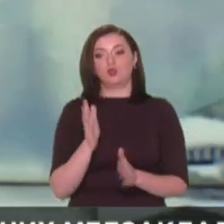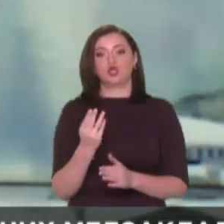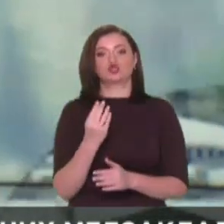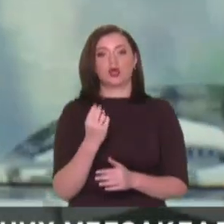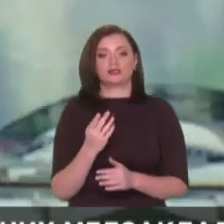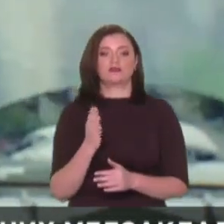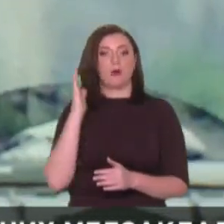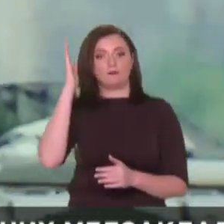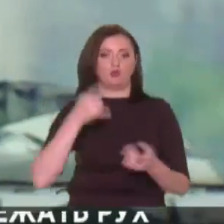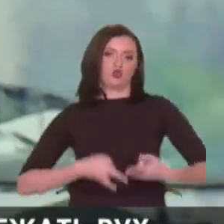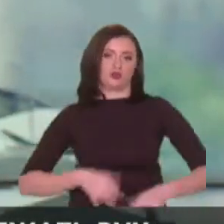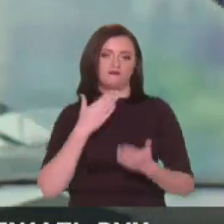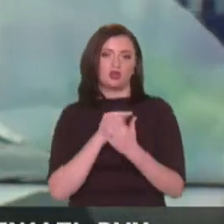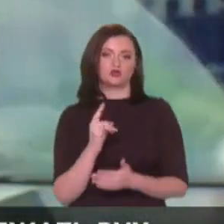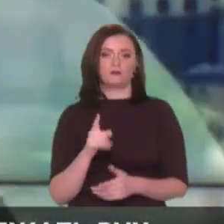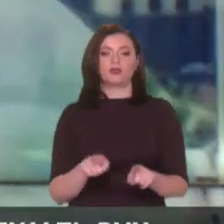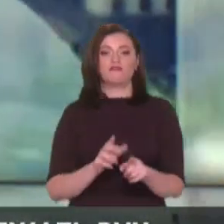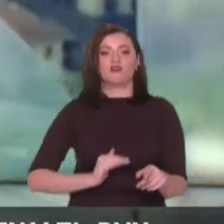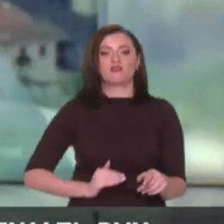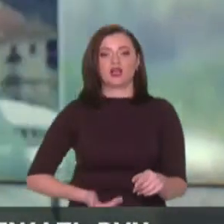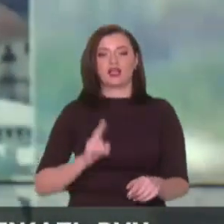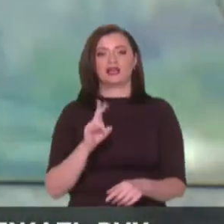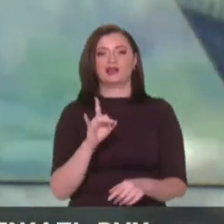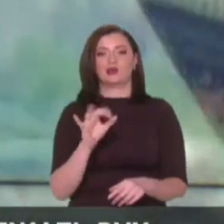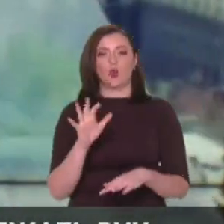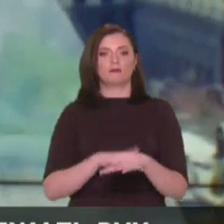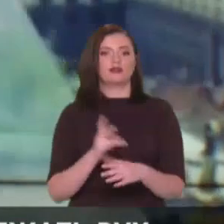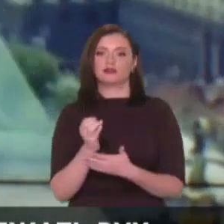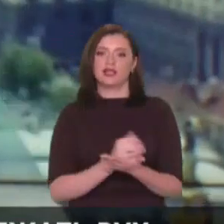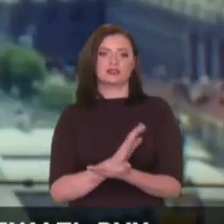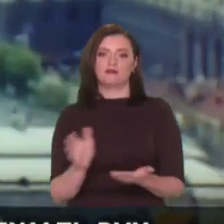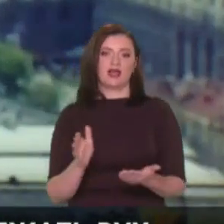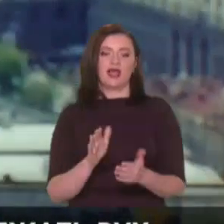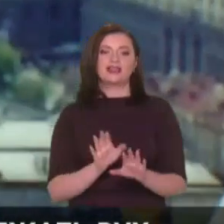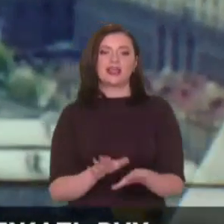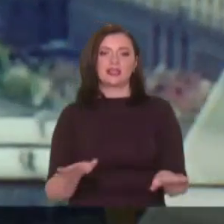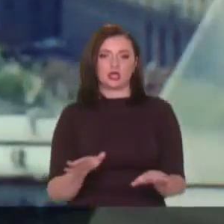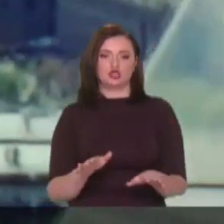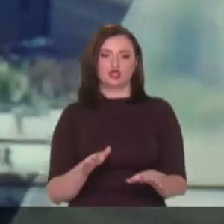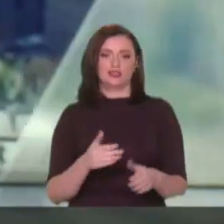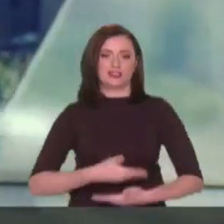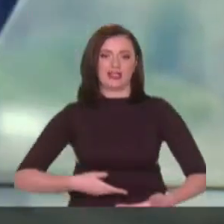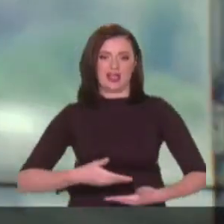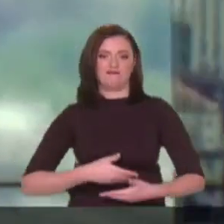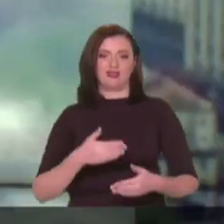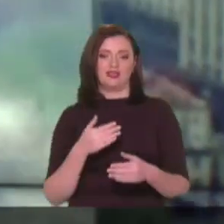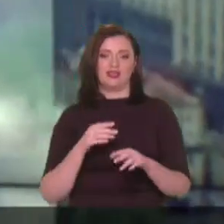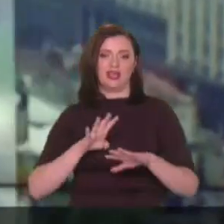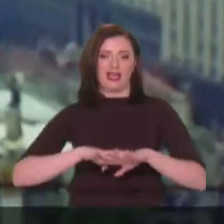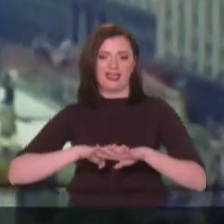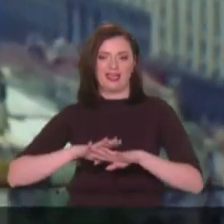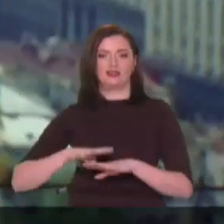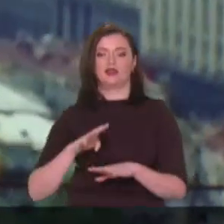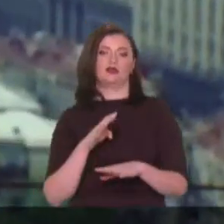Отже, сьогодні в Україні навіть в приватних кріобанках не зберігають дитячі статеві клітини. Чому і як це працюватиме, знає